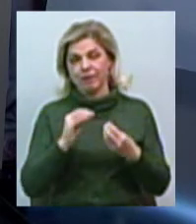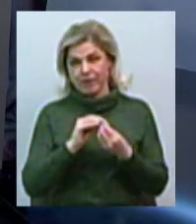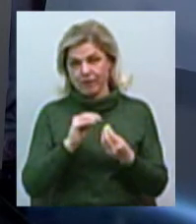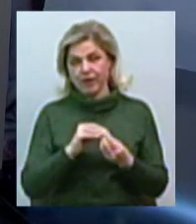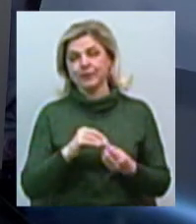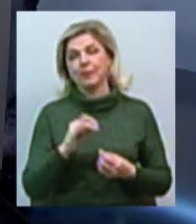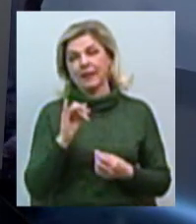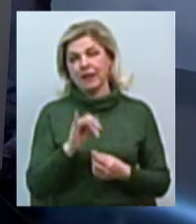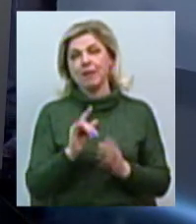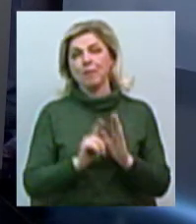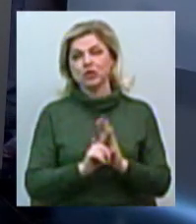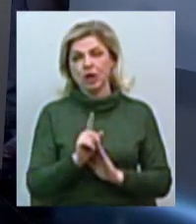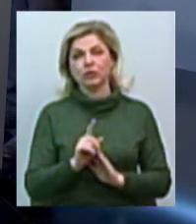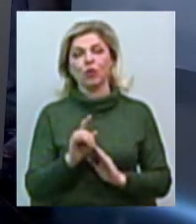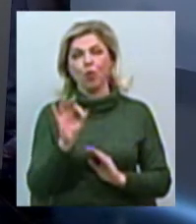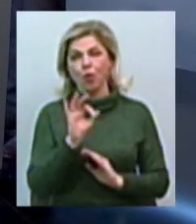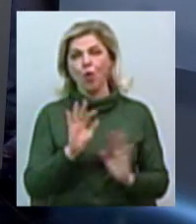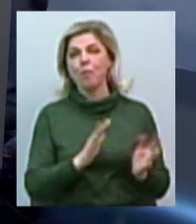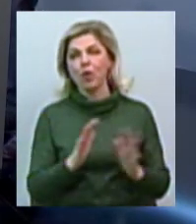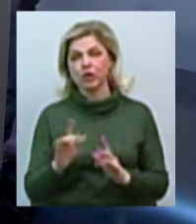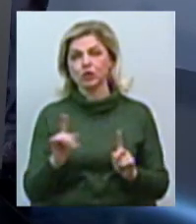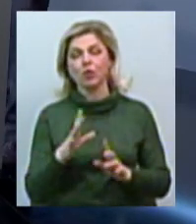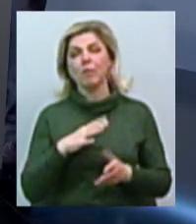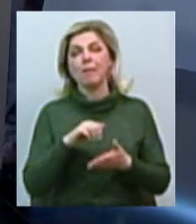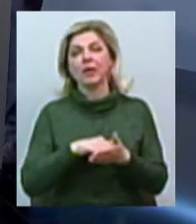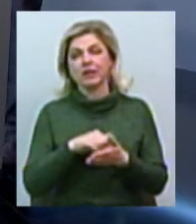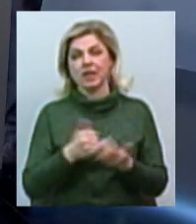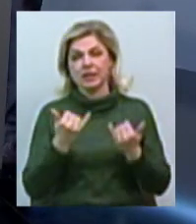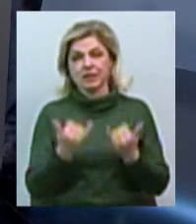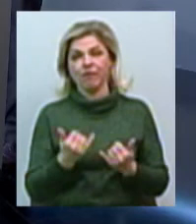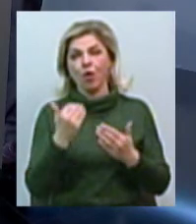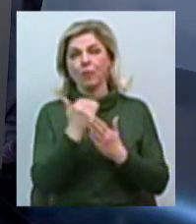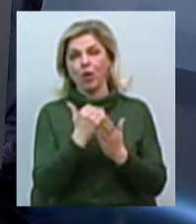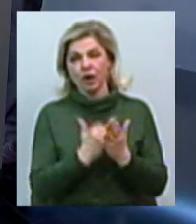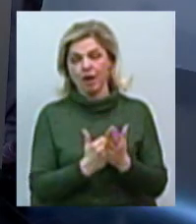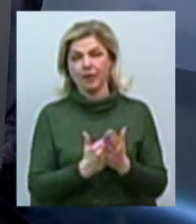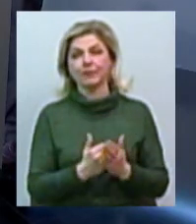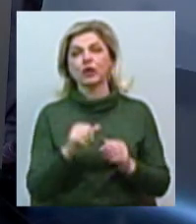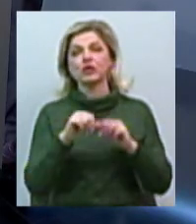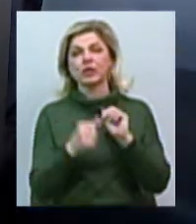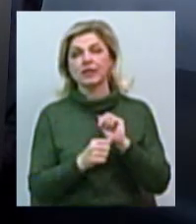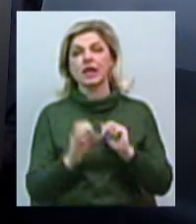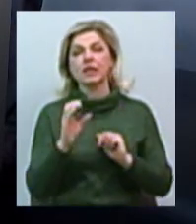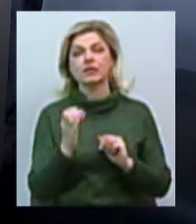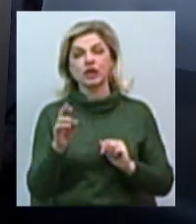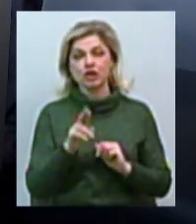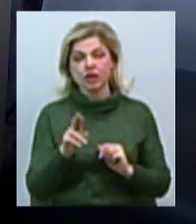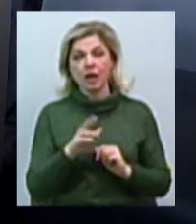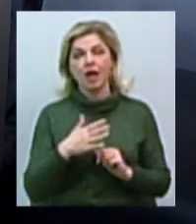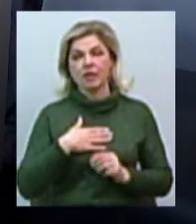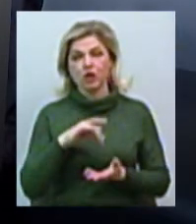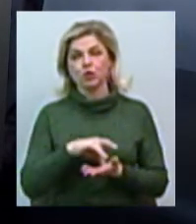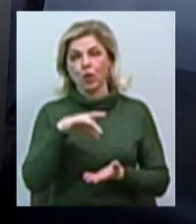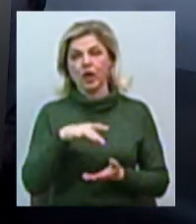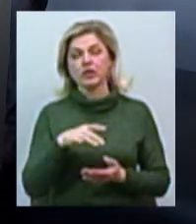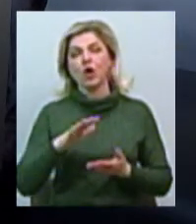76-92-33. Ну і спочатку, власне, про подію, яка стала приводом для сьогоднішньої програми, одним з приводів. 16 січня наші столичні колеги стежили